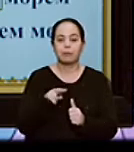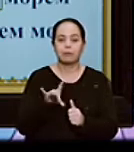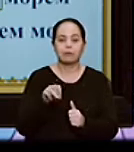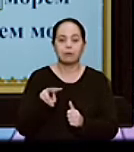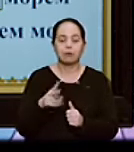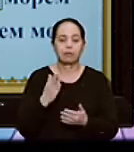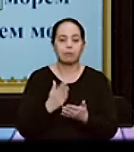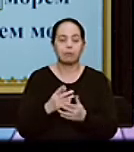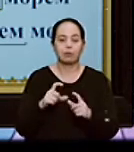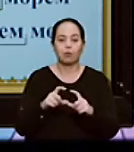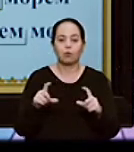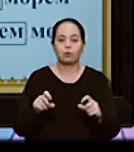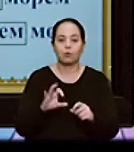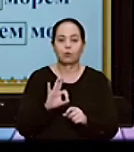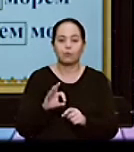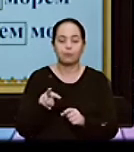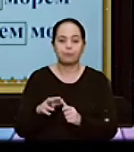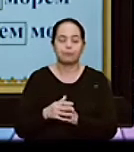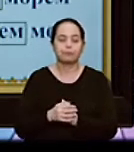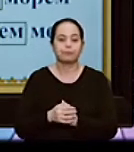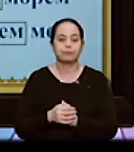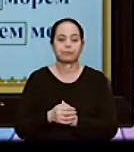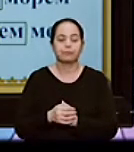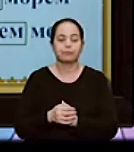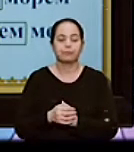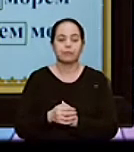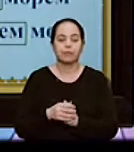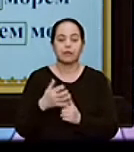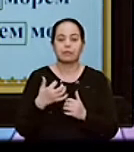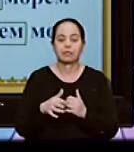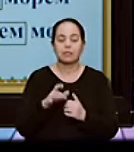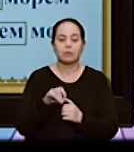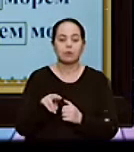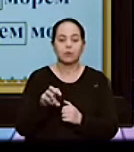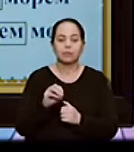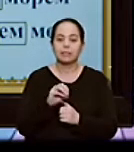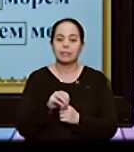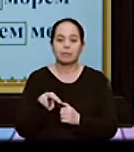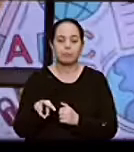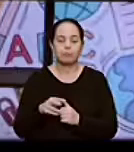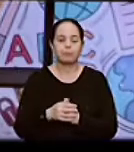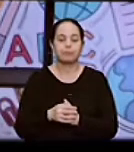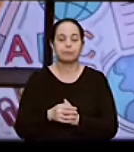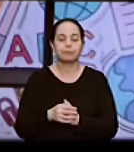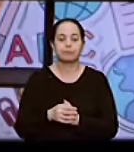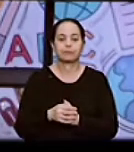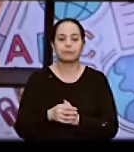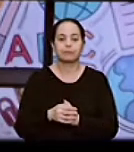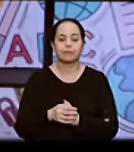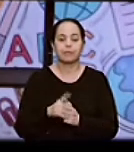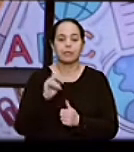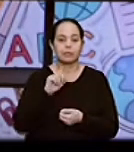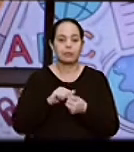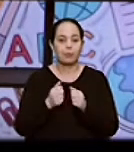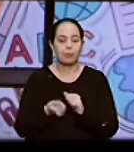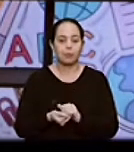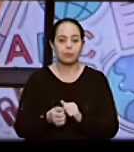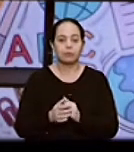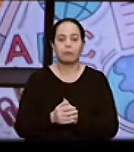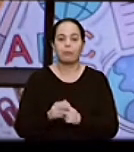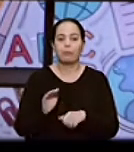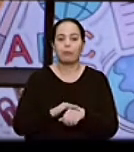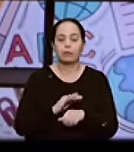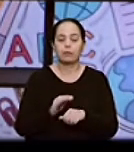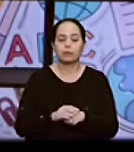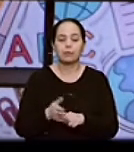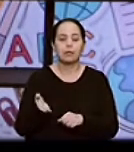имеют окончание «ом», в среднем роде – «ем». Запомнили? Молодцы!